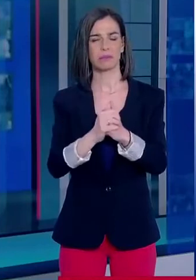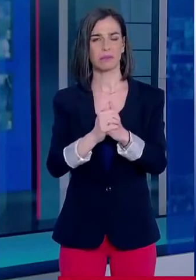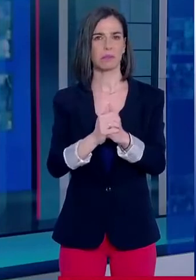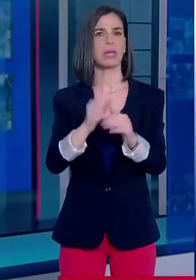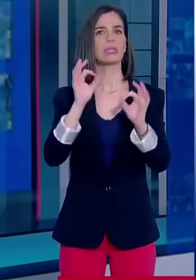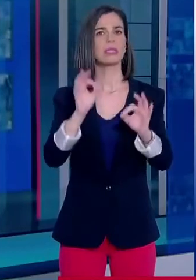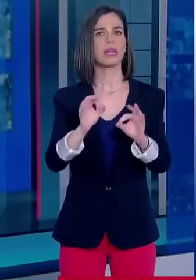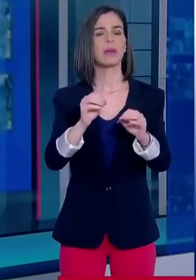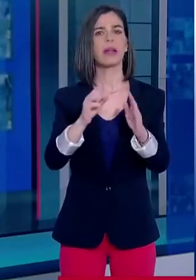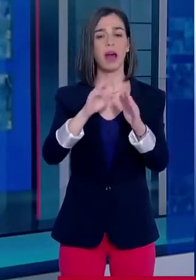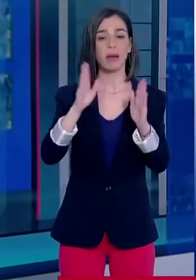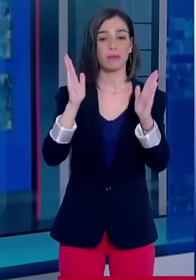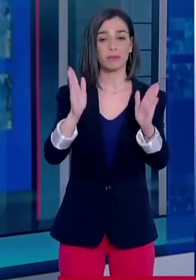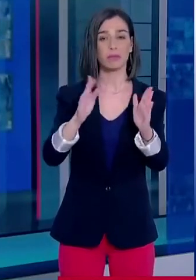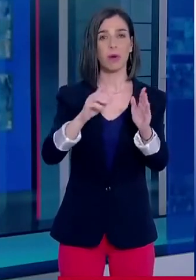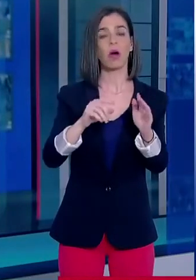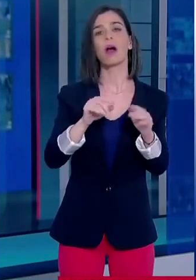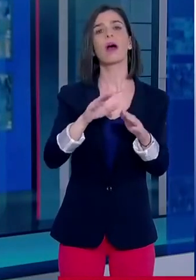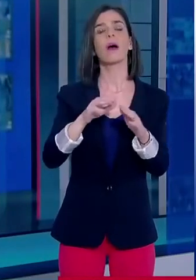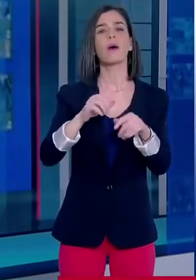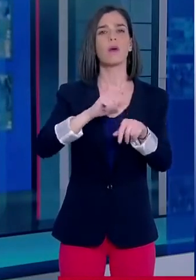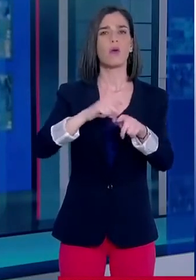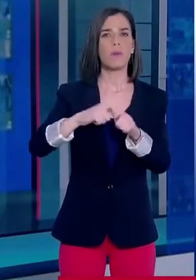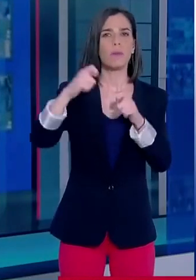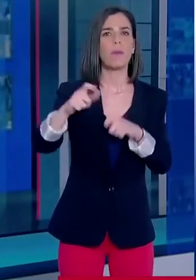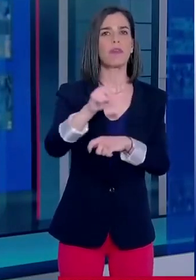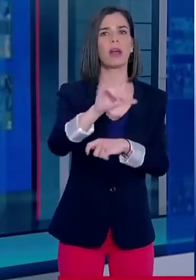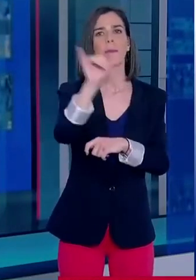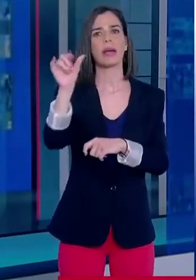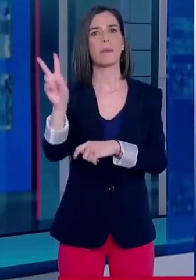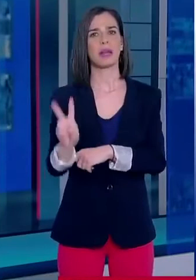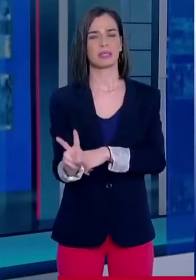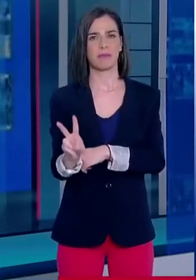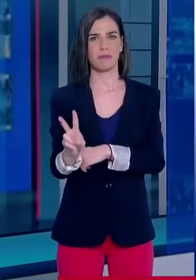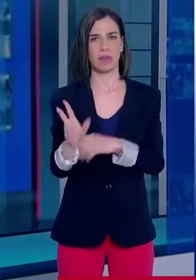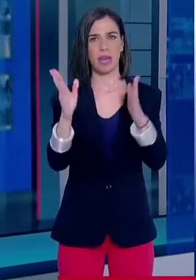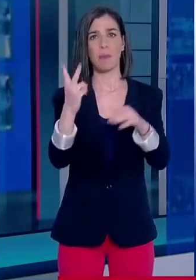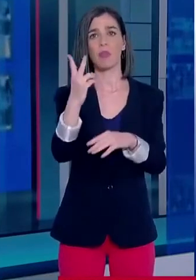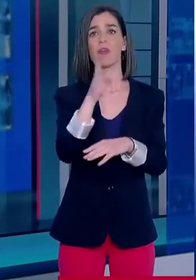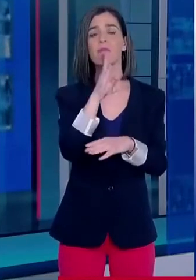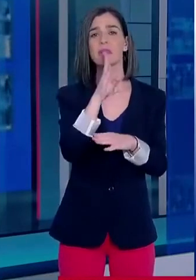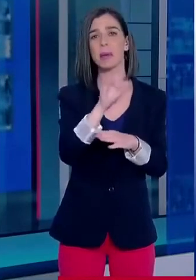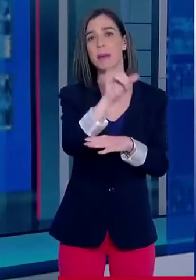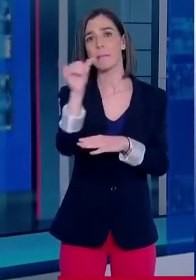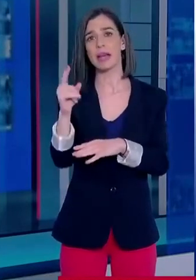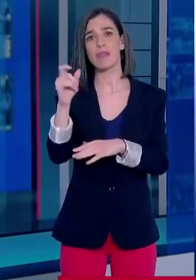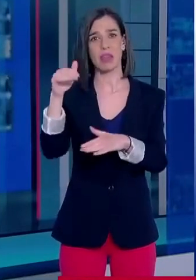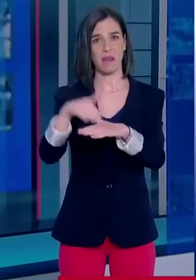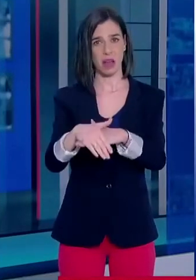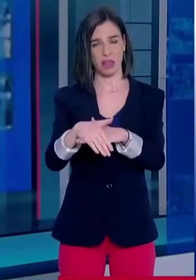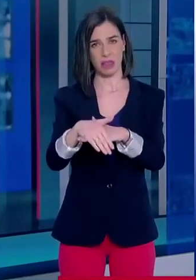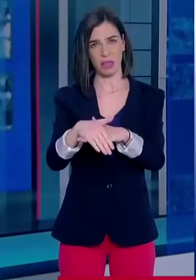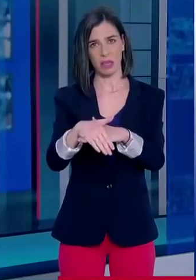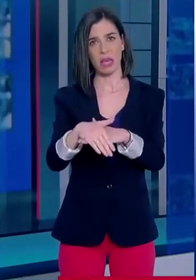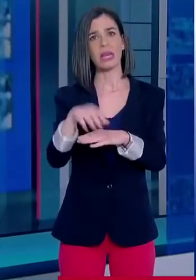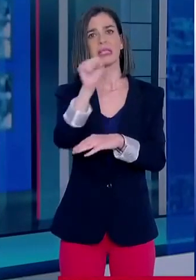ο περιορισμός κίνησης ισχύει για την περίοδο παράτασης του μέτρου από Δευτέρα έως Παρασκευή, από τις 2 το μεσημέρι μέχρι τις 10 το βράδυ και